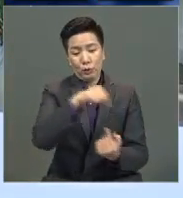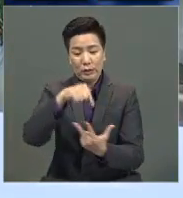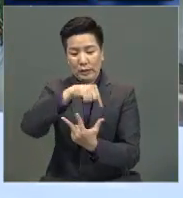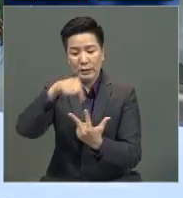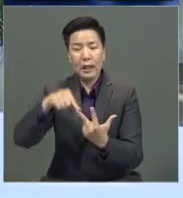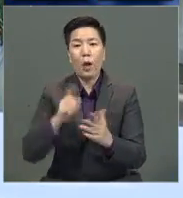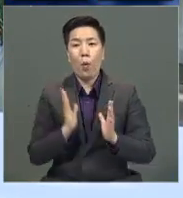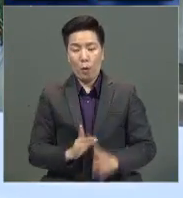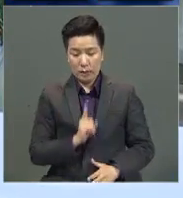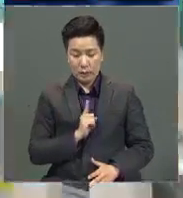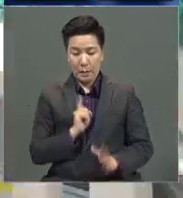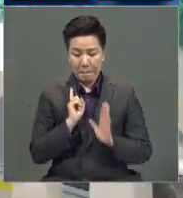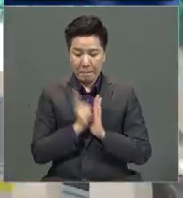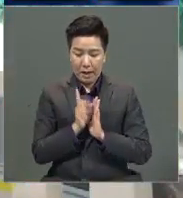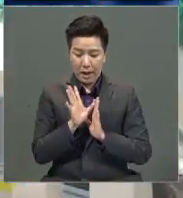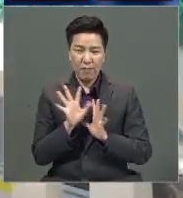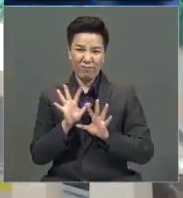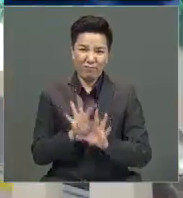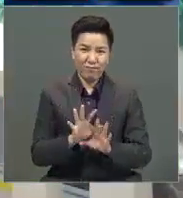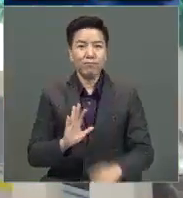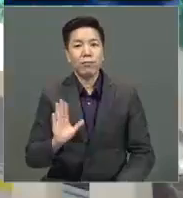บ่อน้ำศักดิ์สิทธิ์แต่ละจุดเนี่ยต่อไปจะไม่แม่ไม่ให้มีการสัมผัสพื้นผิวโดยเฉพาะบริเวณต้นมะเดื่ออยากจะมีโซ่ไปกั้นไว้เลยนะคะห้ามไปรูปห้ามไปจับห้ามไปสัมผัสเด็ดขาดแล้วแต่ละจุดมันก็จะให้เวลาไม่เกิน5นาทีเพื่อลดความแออัดนะคะและจุดที่คนมักจะสัมผัสใดๆเหตุใดภาพเนี่ยกลับก็คือตอนไปจะเป็นเกล็ดพญานาคมองก็จะรูปไปตั้งแต่อ่าข้ามป่ะเนี่ยก็อ้ำว่าเขาหันกลับแล้วตามนะครับช่วงนี้ต้องจริงๆแล้วคือการใช้แบบนี้เราจะเห็นในบางสถานที่อย่างคนกรองแก้วที่ใบไหว้ขอพรบ่อยๆที่ฮ่องกงให้ใครไหมที่ฮ่องกงก็จะมีอยู่วัดนึงนะคะคือจะต้องลงทะเบียนจองล่วงหน้าอันนี้หน้าก็มีนะว่าจะทำตั้งแต่ก่อนโควิชระบาดหนักขึ้นตั้งแต่แรกที่จะเปิดให้บริการแล้วพอเข้าไปเนี่ยจะเป็นระเบียบมากเวลาที่ลงทะเบียน